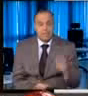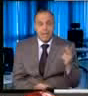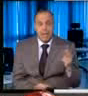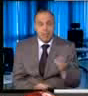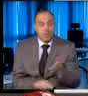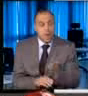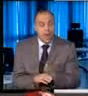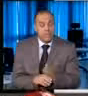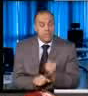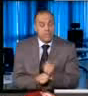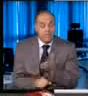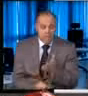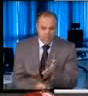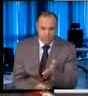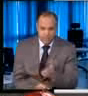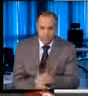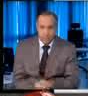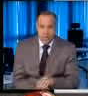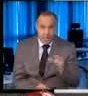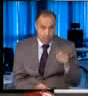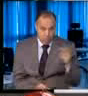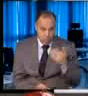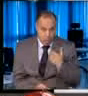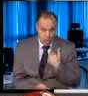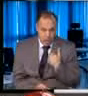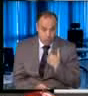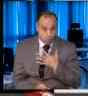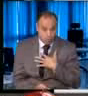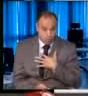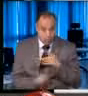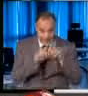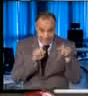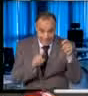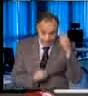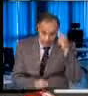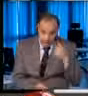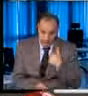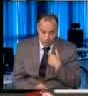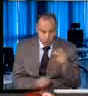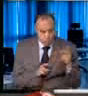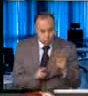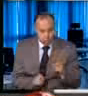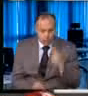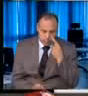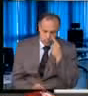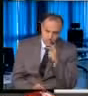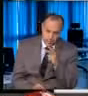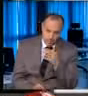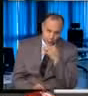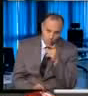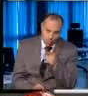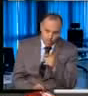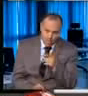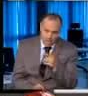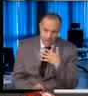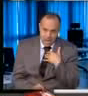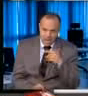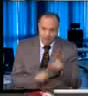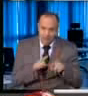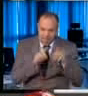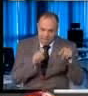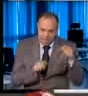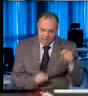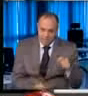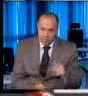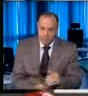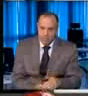هكا خاطر كايتيزيون معناه انه يكون عنده غرام بالسينما، اكيد انه كي يحضر اكيد باش يستفاد، خاطر احنا في بعد كل فيلم